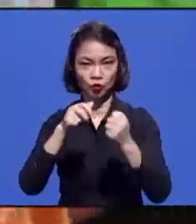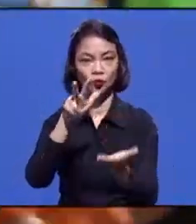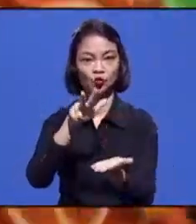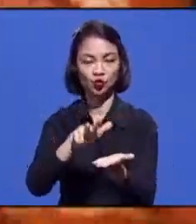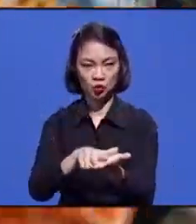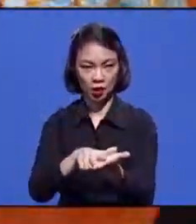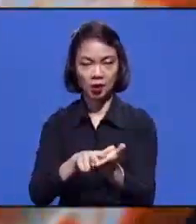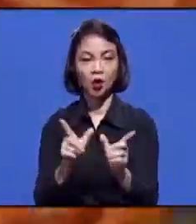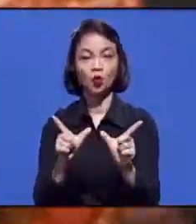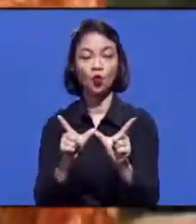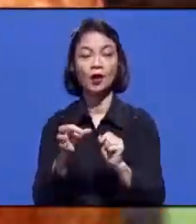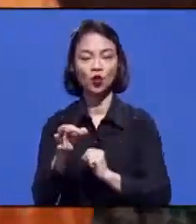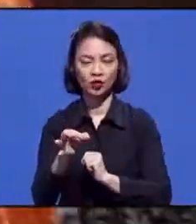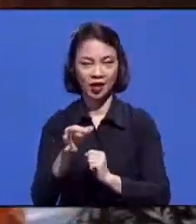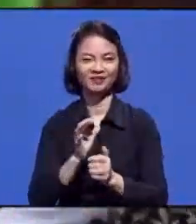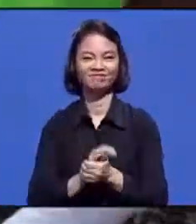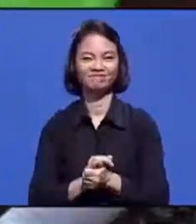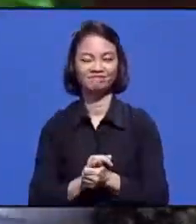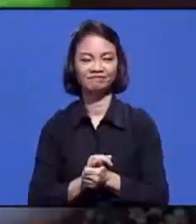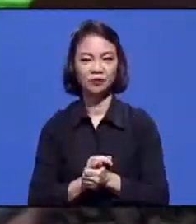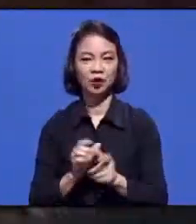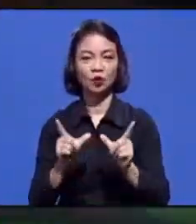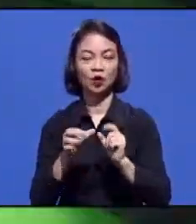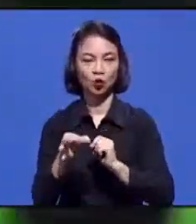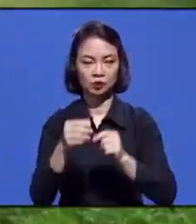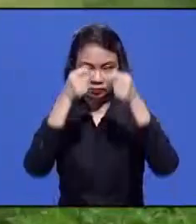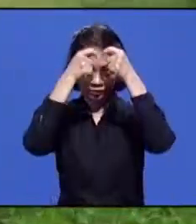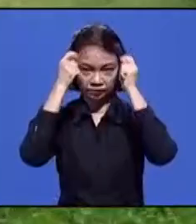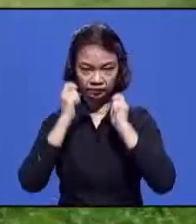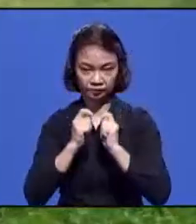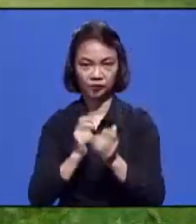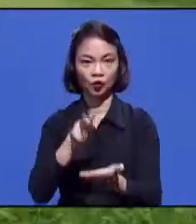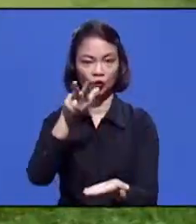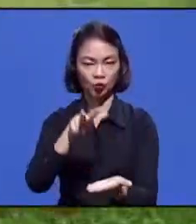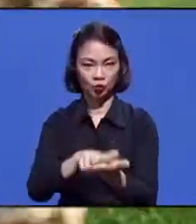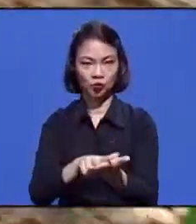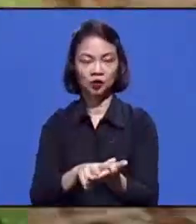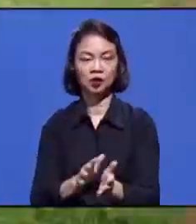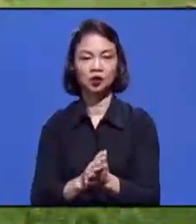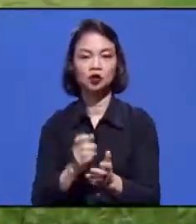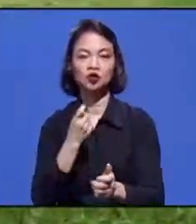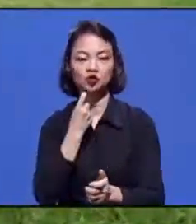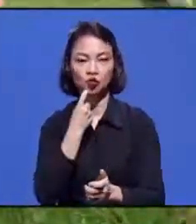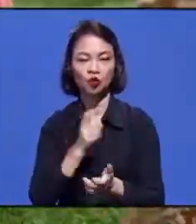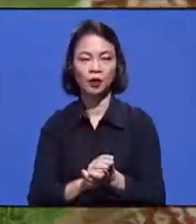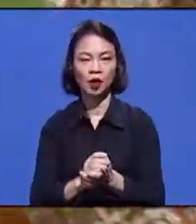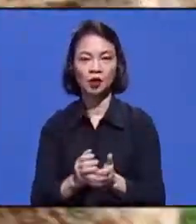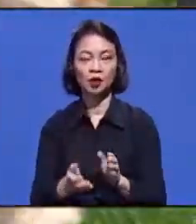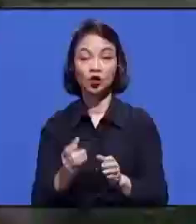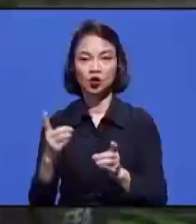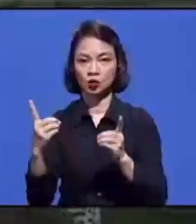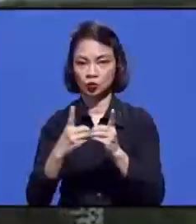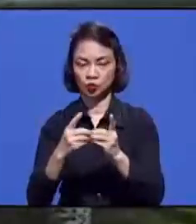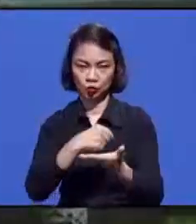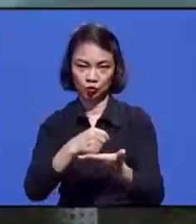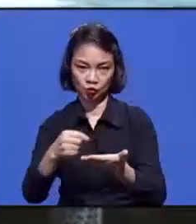Ayo sini, ayo kakak. Wali Kota Surabaya Tri Risma hari ini memutuskan menggelar uji coba atau simulasi sekolah tatap muka